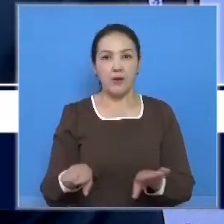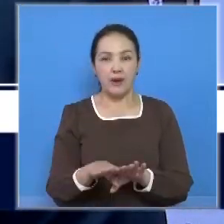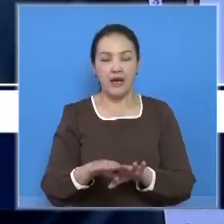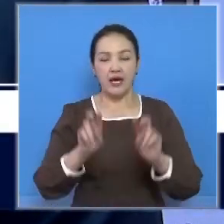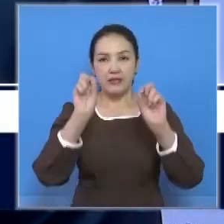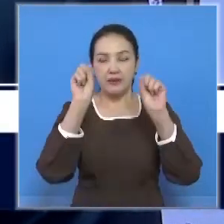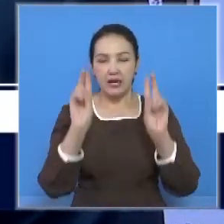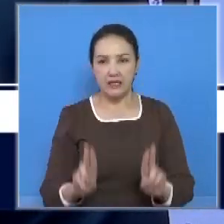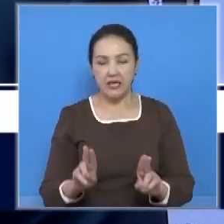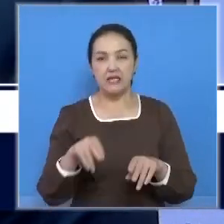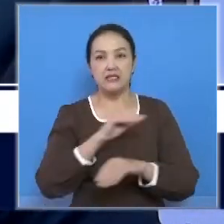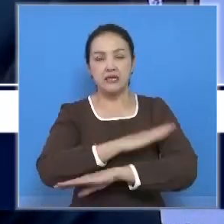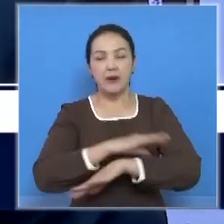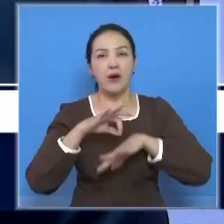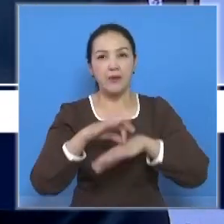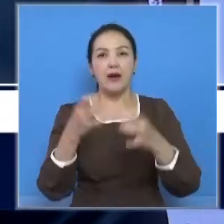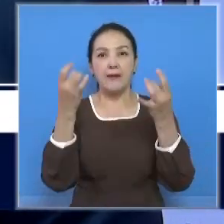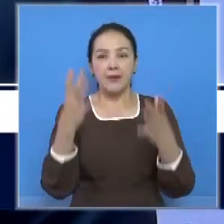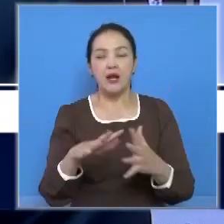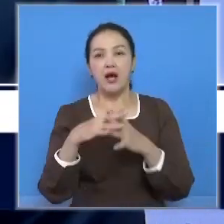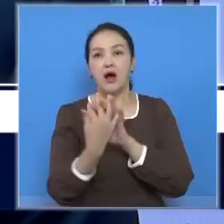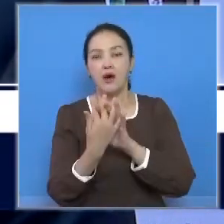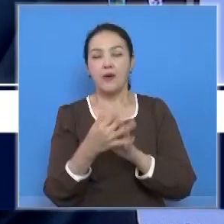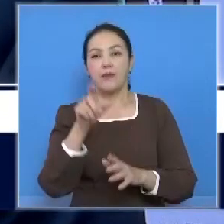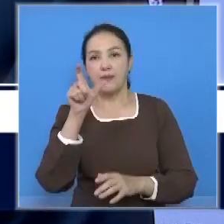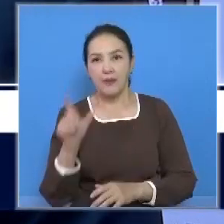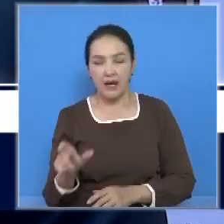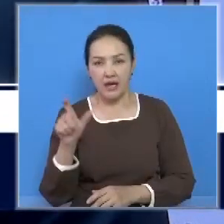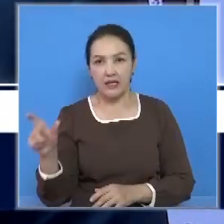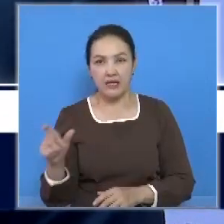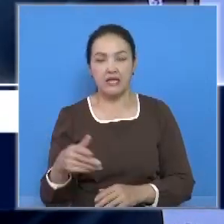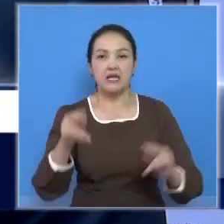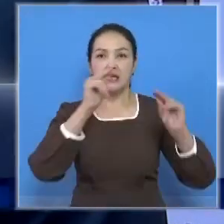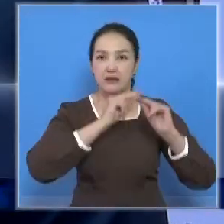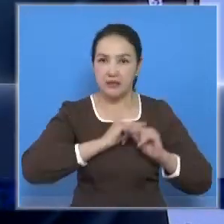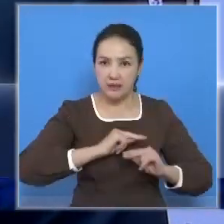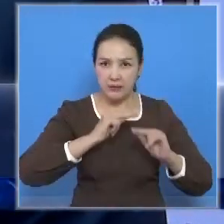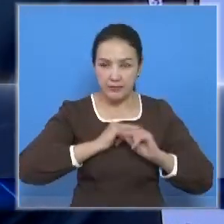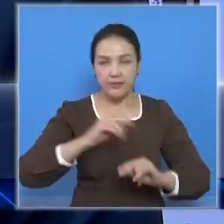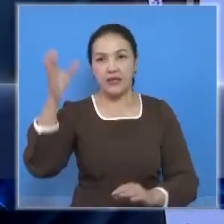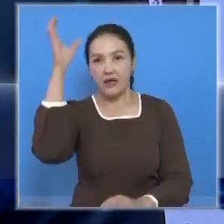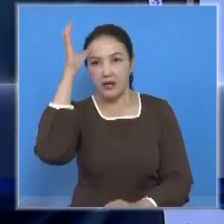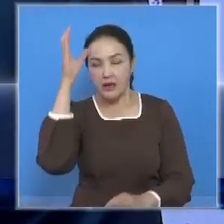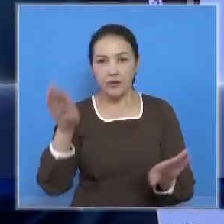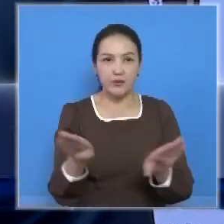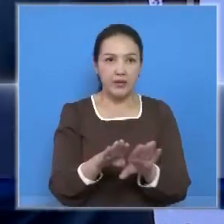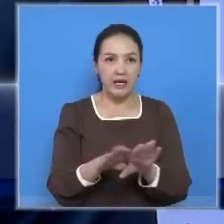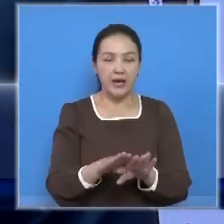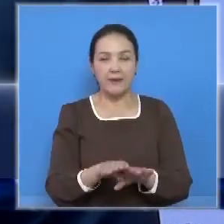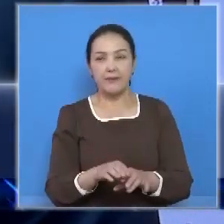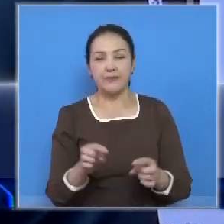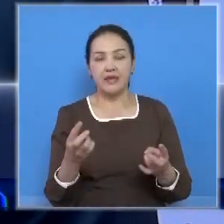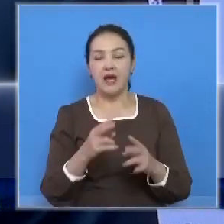арнайы сабақтар өткізетін болады. Жай ауылдан шыққан баланың еңбектеніп, білімізде сондай бір